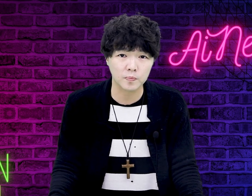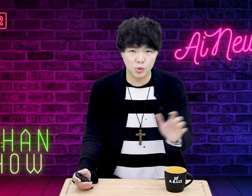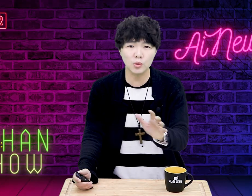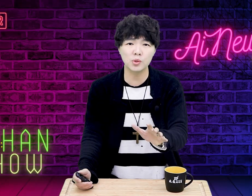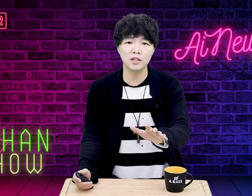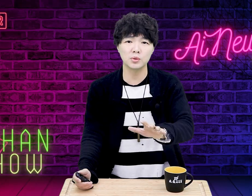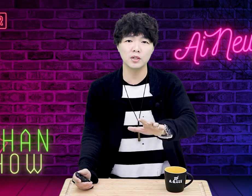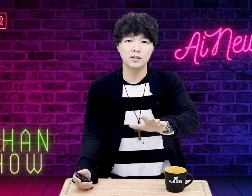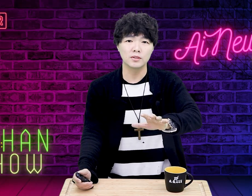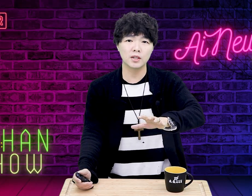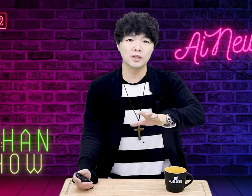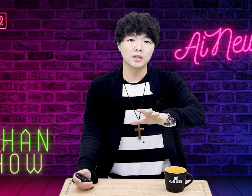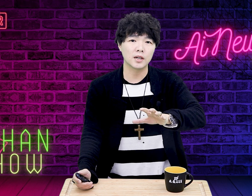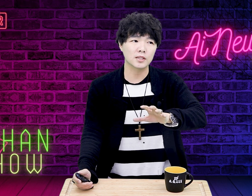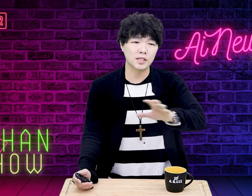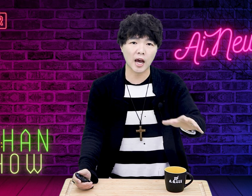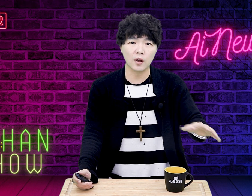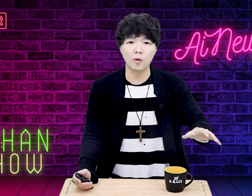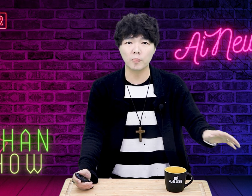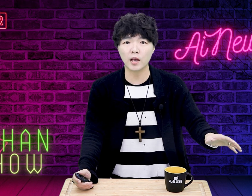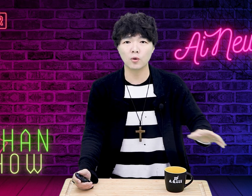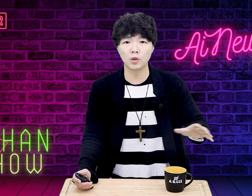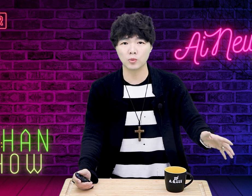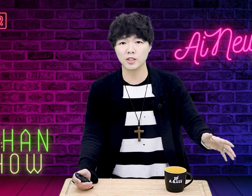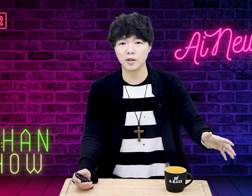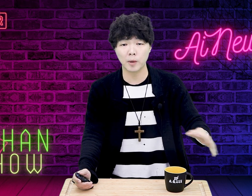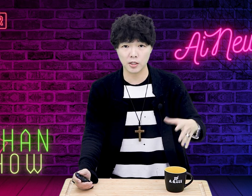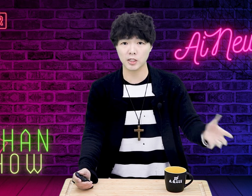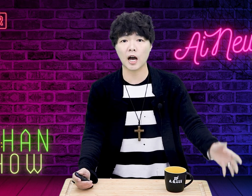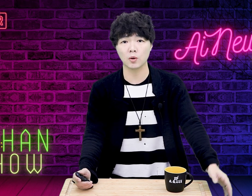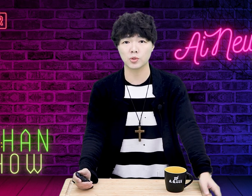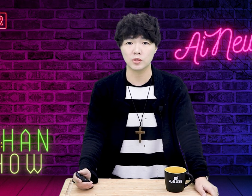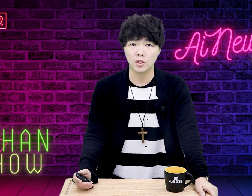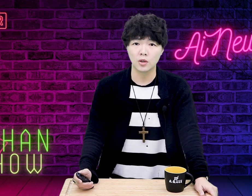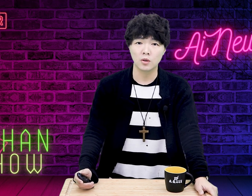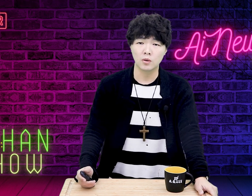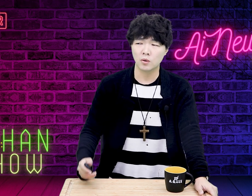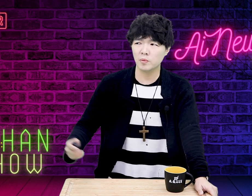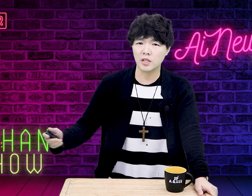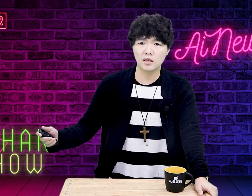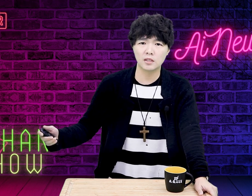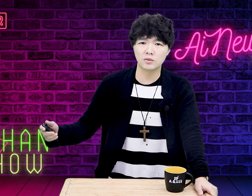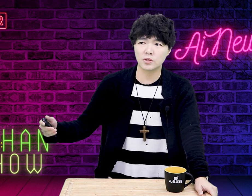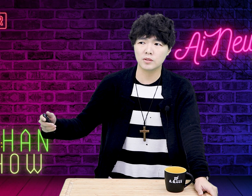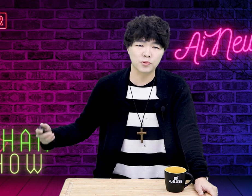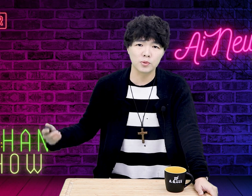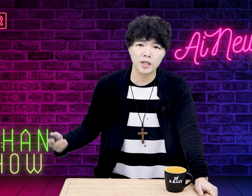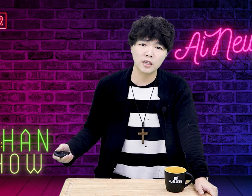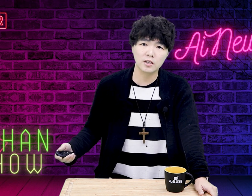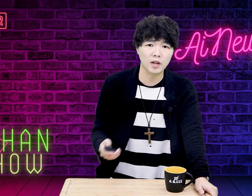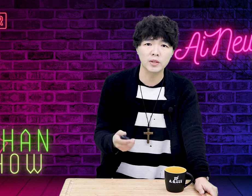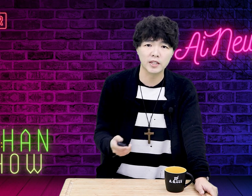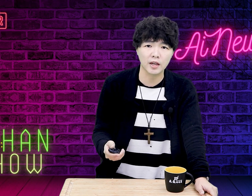国。就算你觉得这个彩虹白宫同性恋趴是个好事，会比一个就是扶